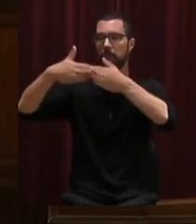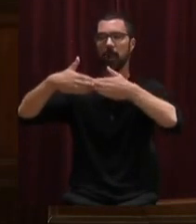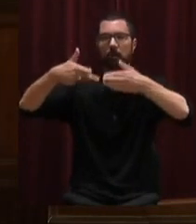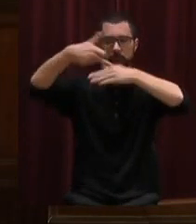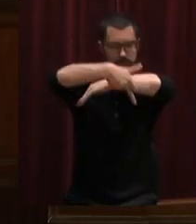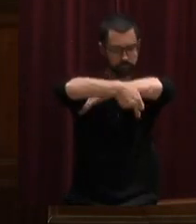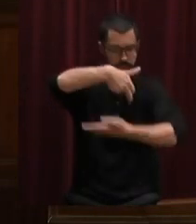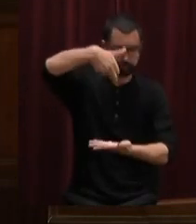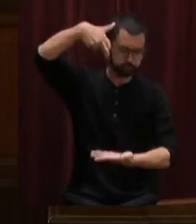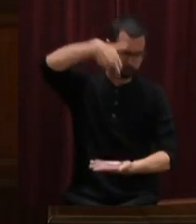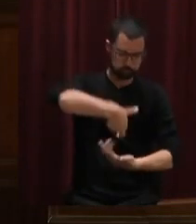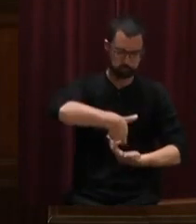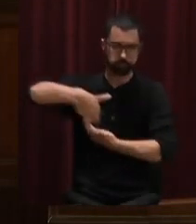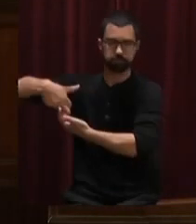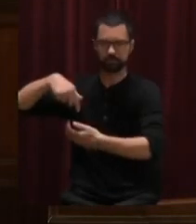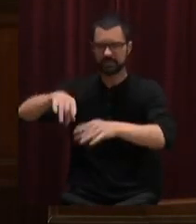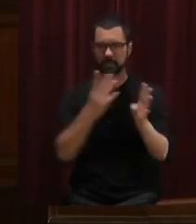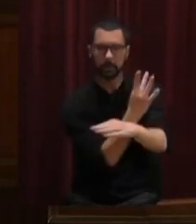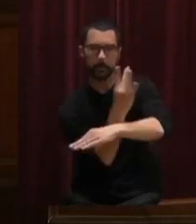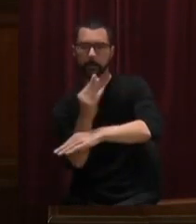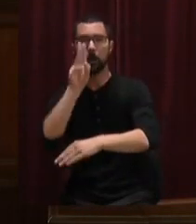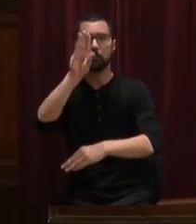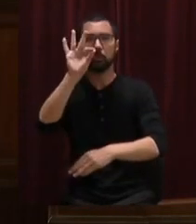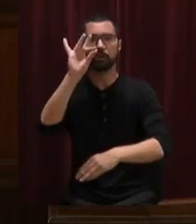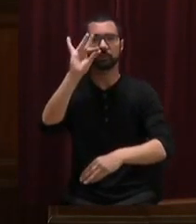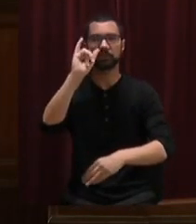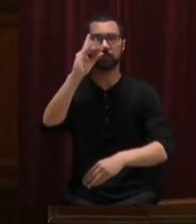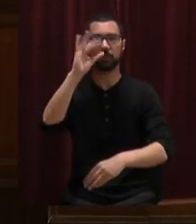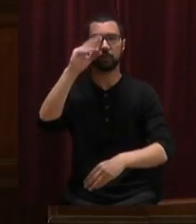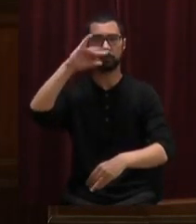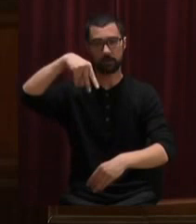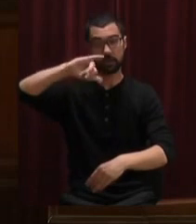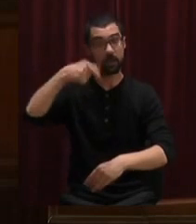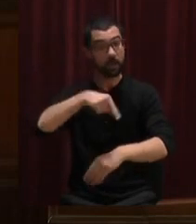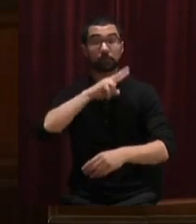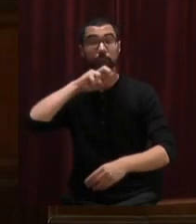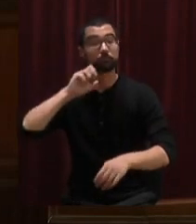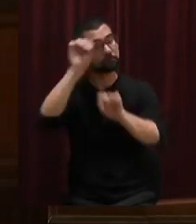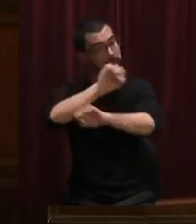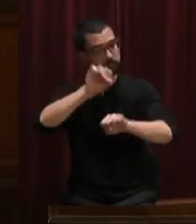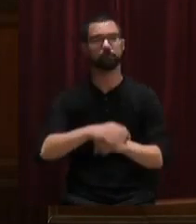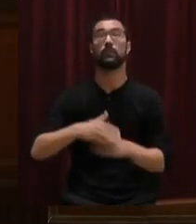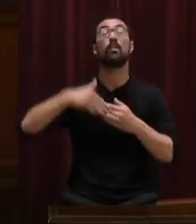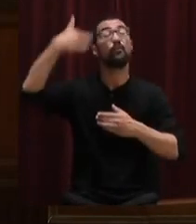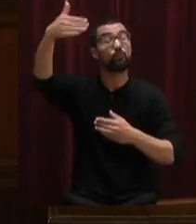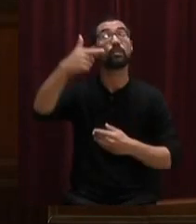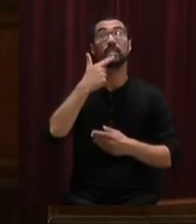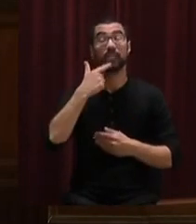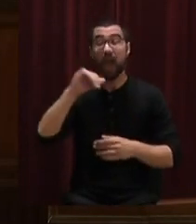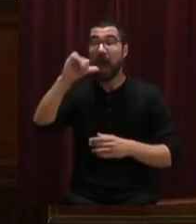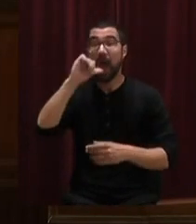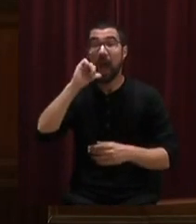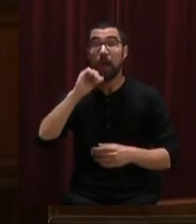Posidònia. La comunitat científica ens avisa que l'aigua es convertirà en el bé més preuat i escàs. Això ens obliga a